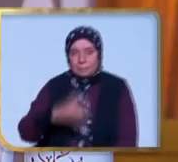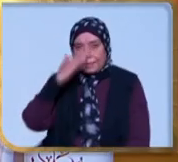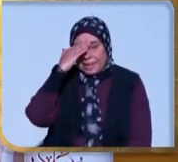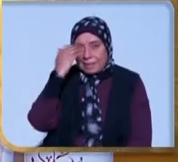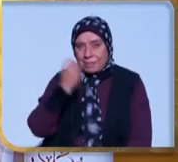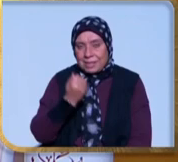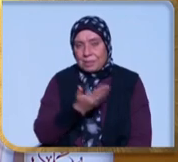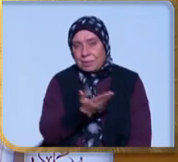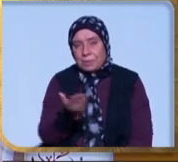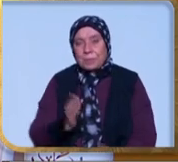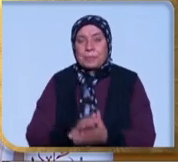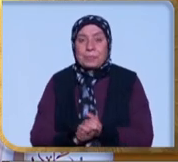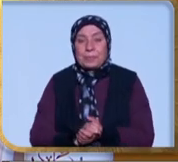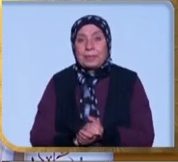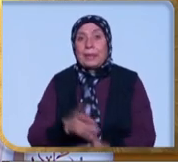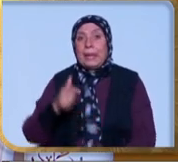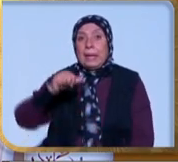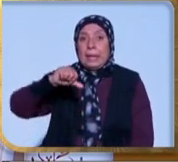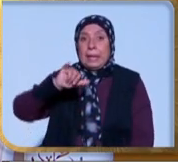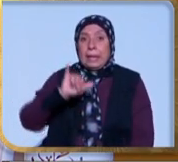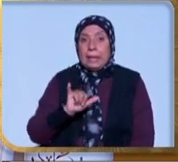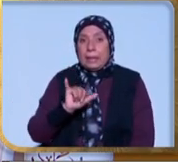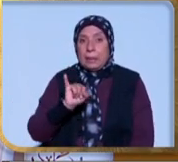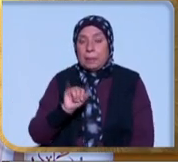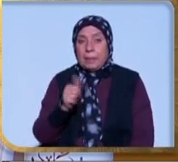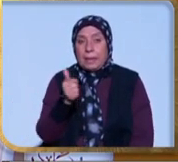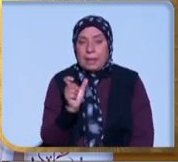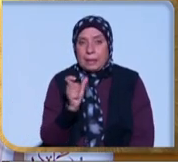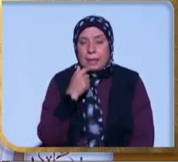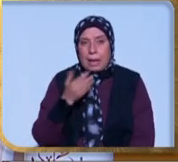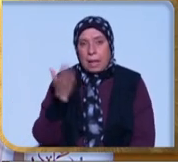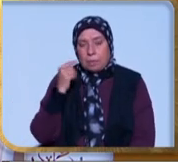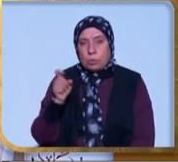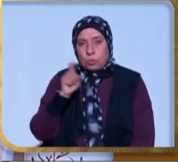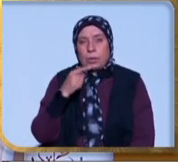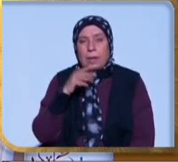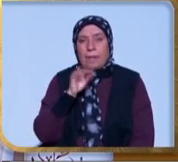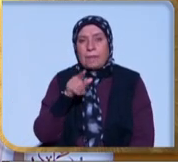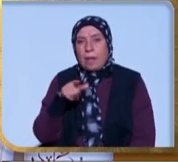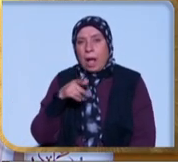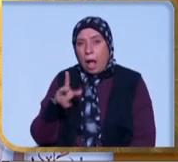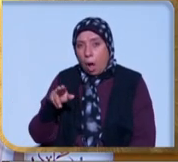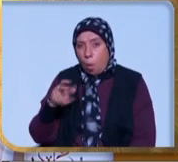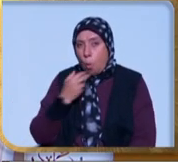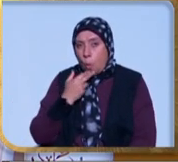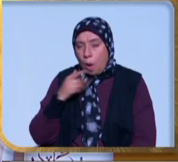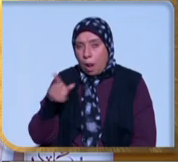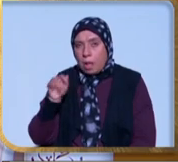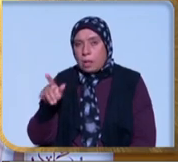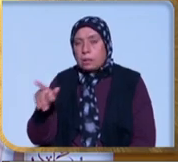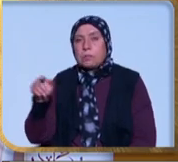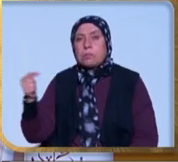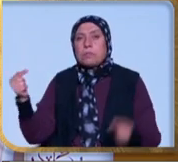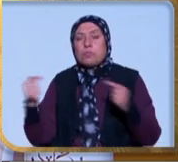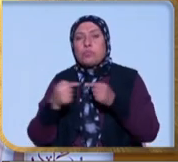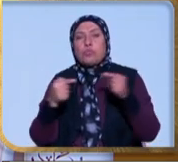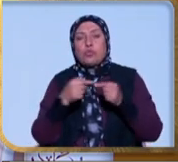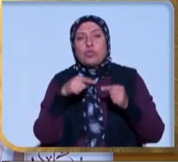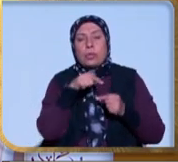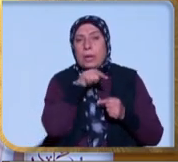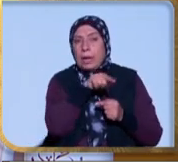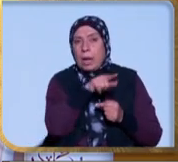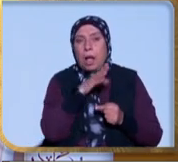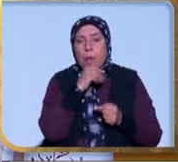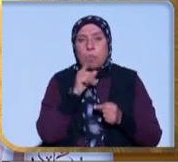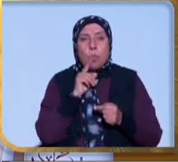وسهلا بحضراتكم. ايمان كانت بتسال ان اخوها في مشاكل بينه وبين مراته، واتخانق مع والديه بسبب زوجته،